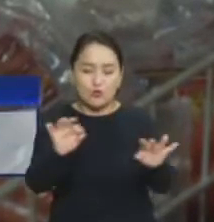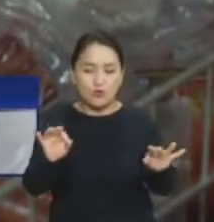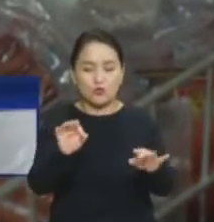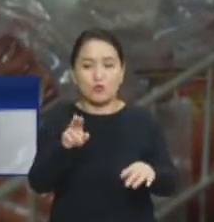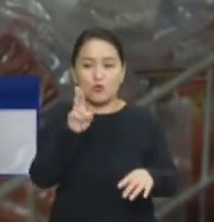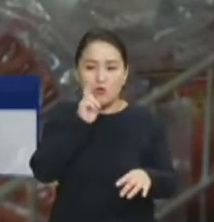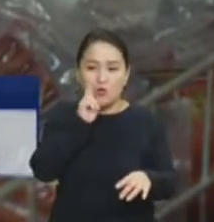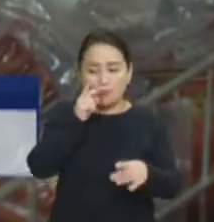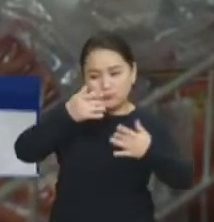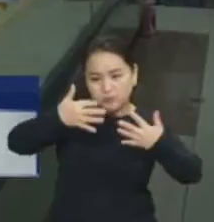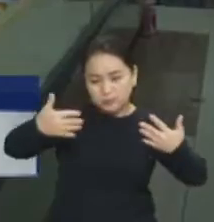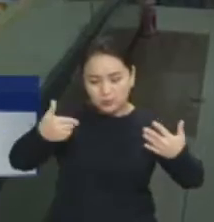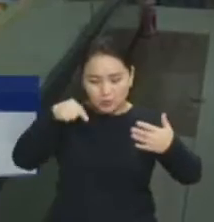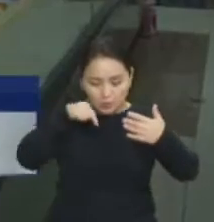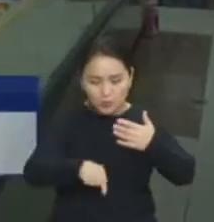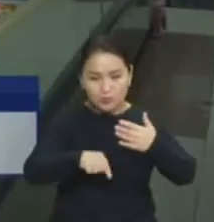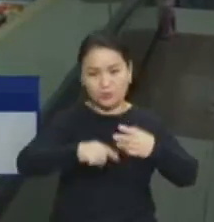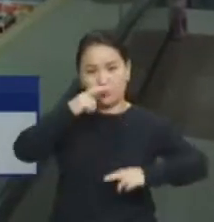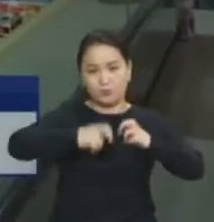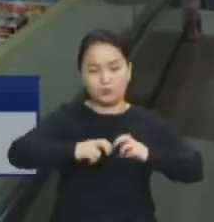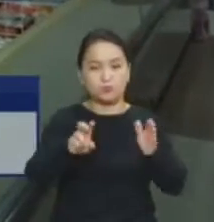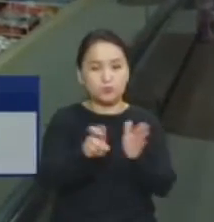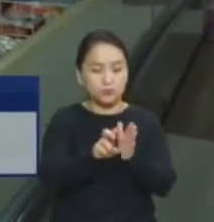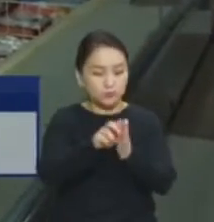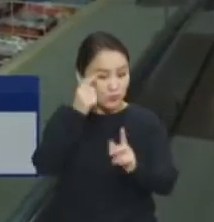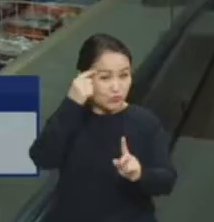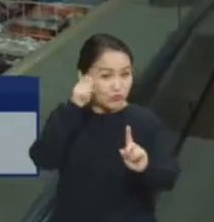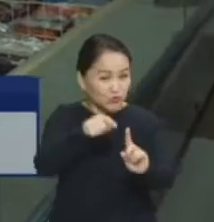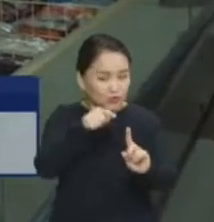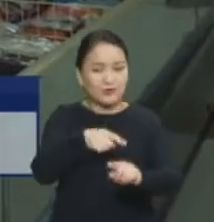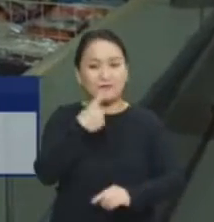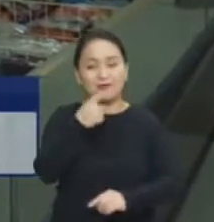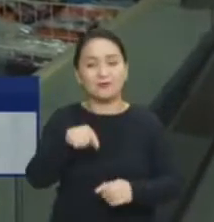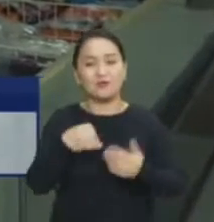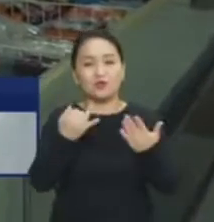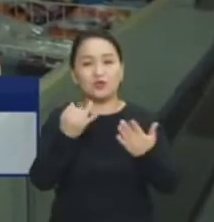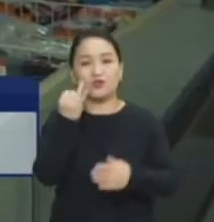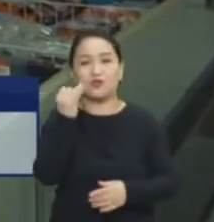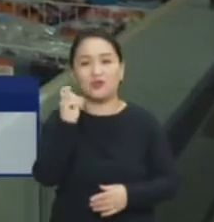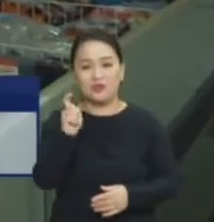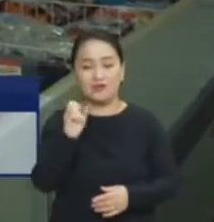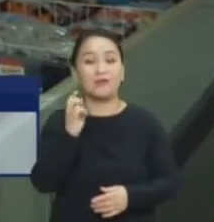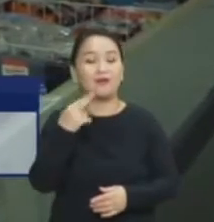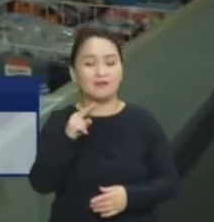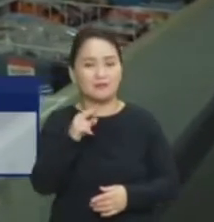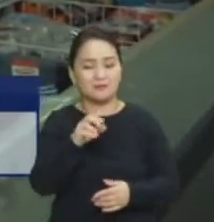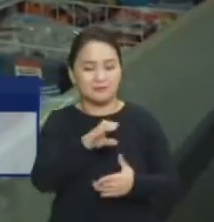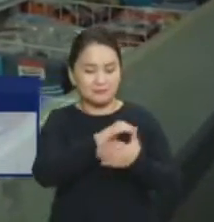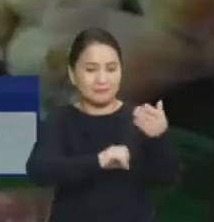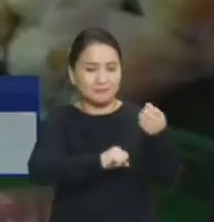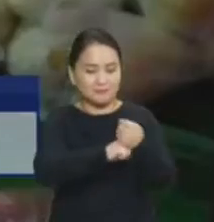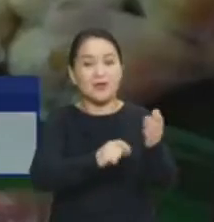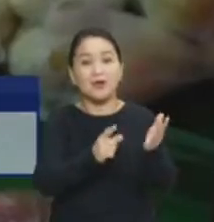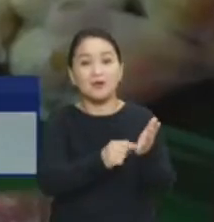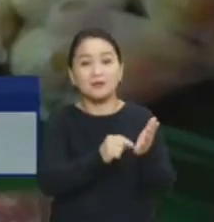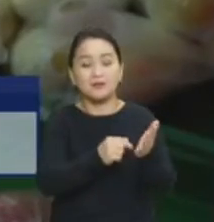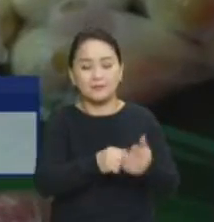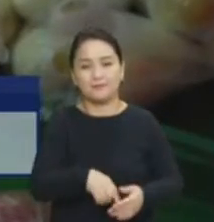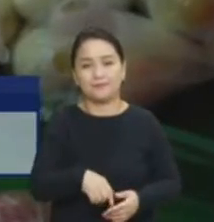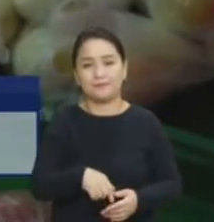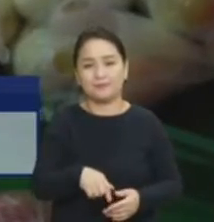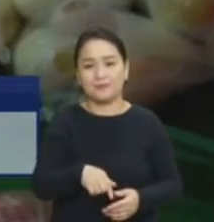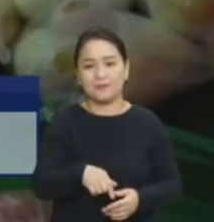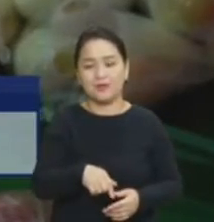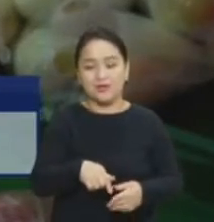дотооддоо 100% хангах зорилтыг дэвшүүлээд байгаа. За энэ үрэнд 1.7 найдварын санхүүжилт шаардлагатай гэж тооцсон. За энэ үрэнгийг